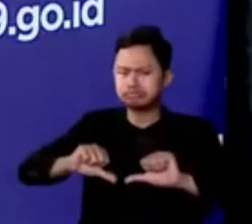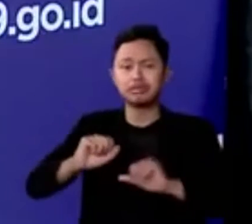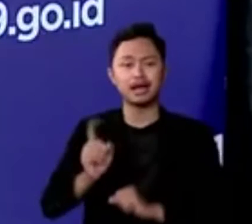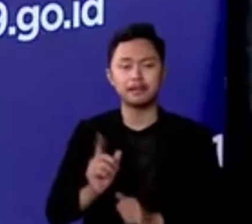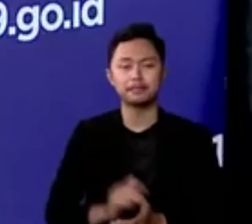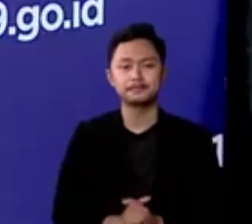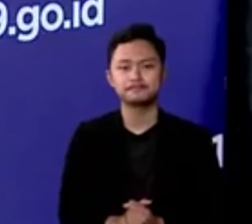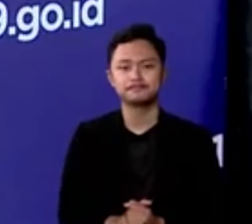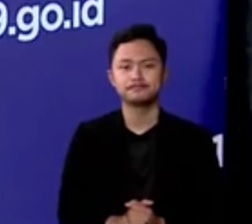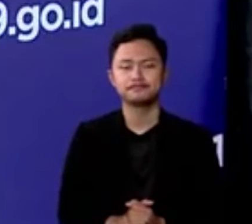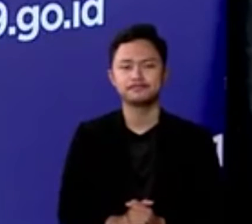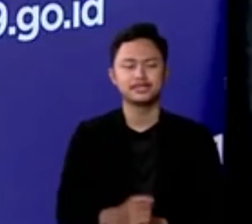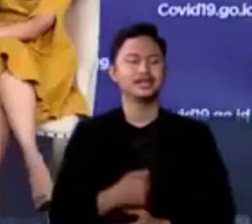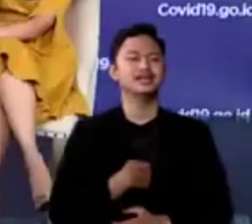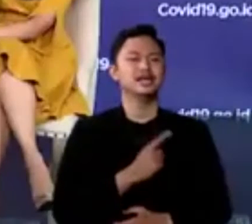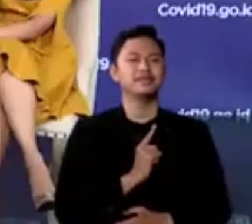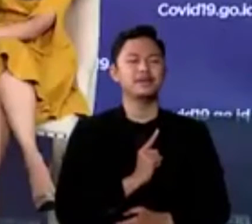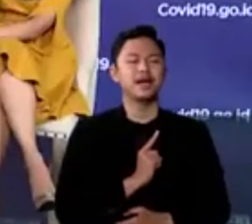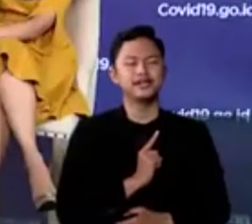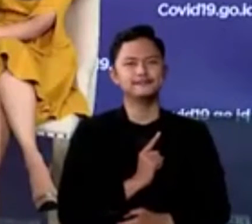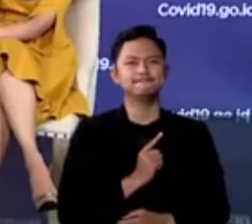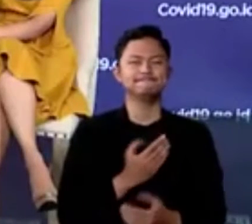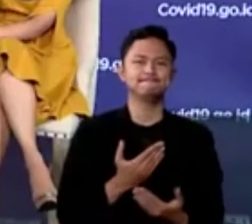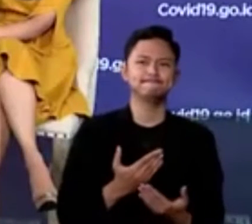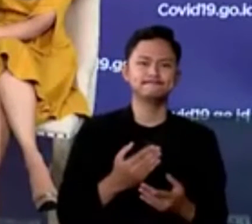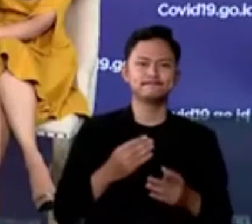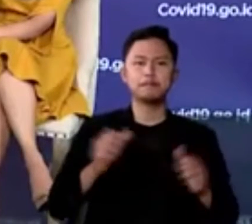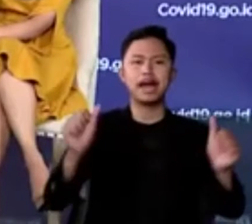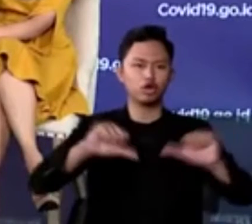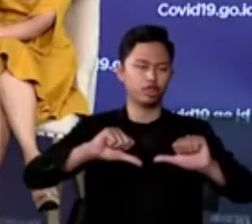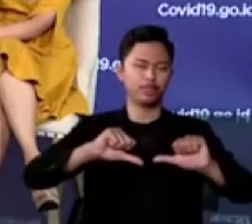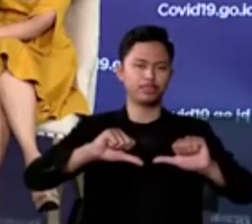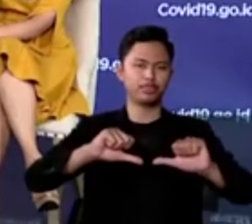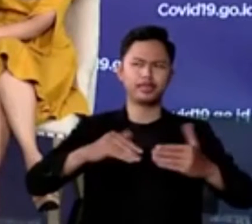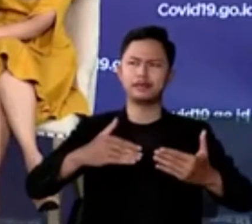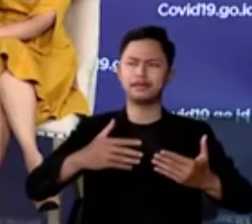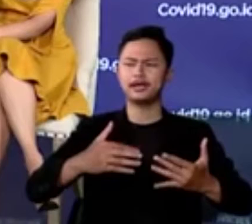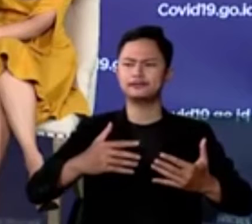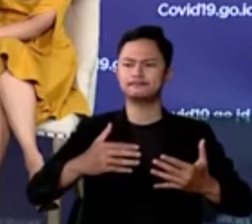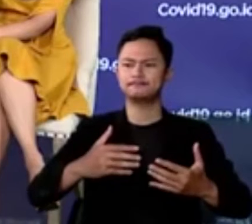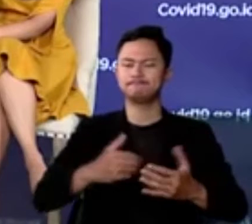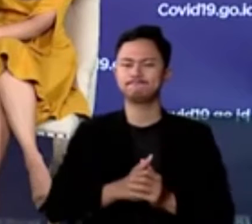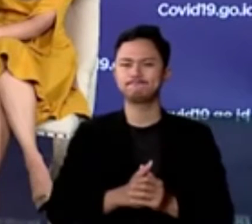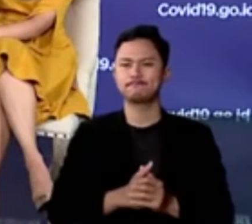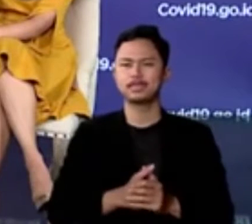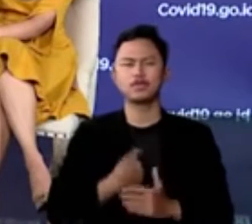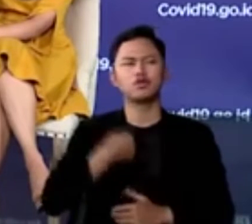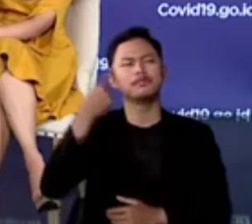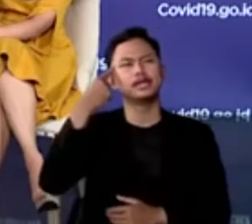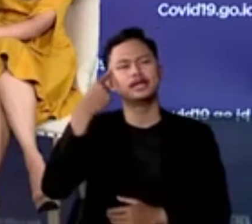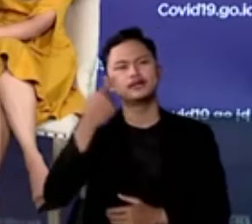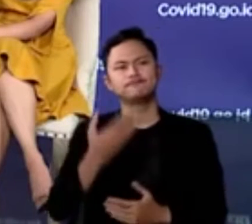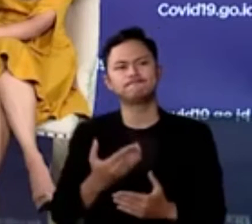ini Nah kalau saya pribadi sih Untuk kepailitan itu saya lebih apa ya pertamanya lebih